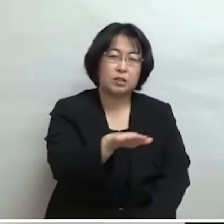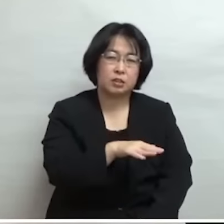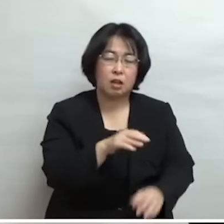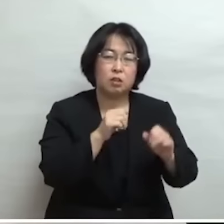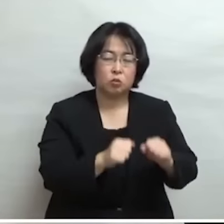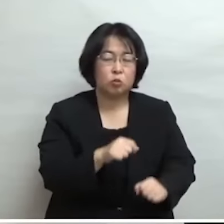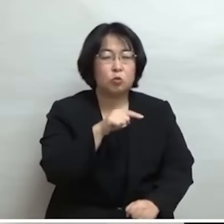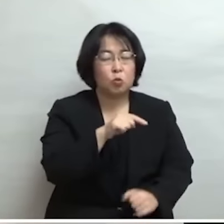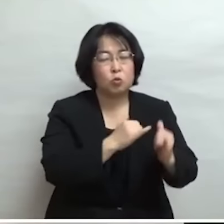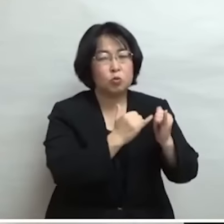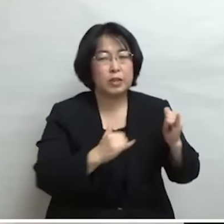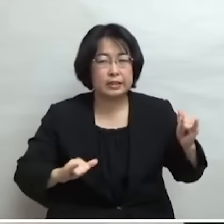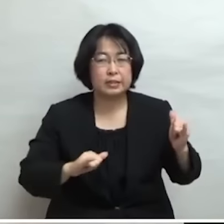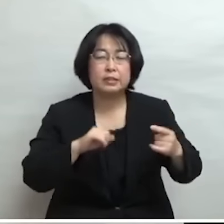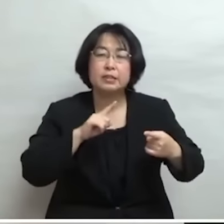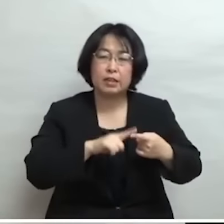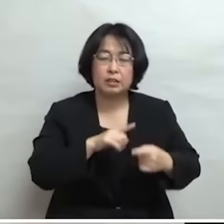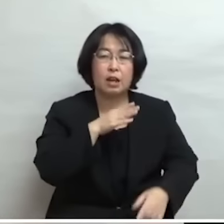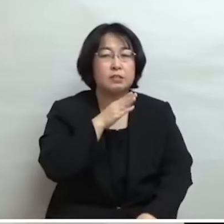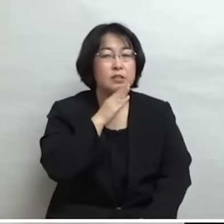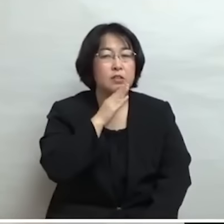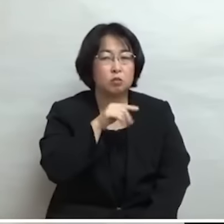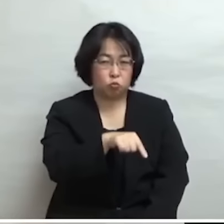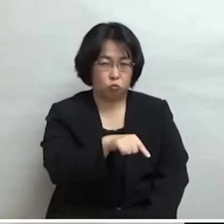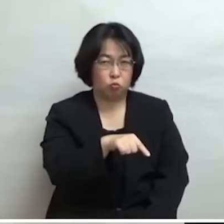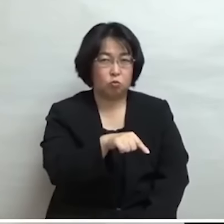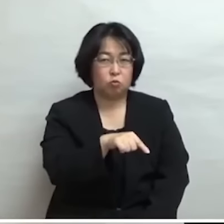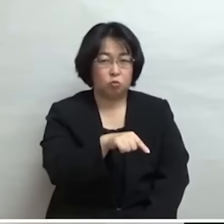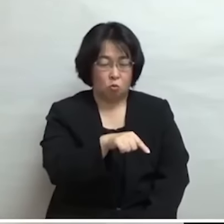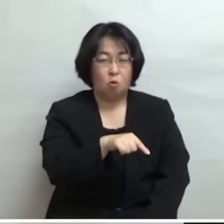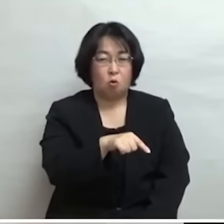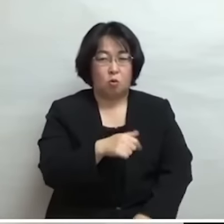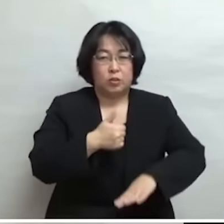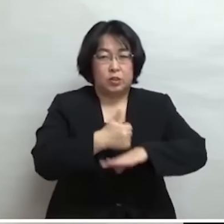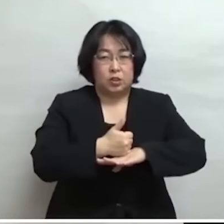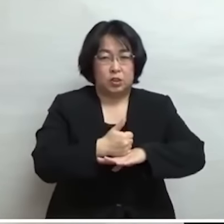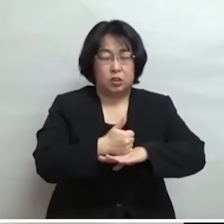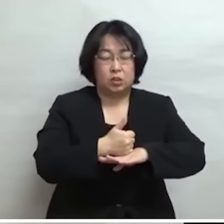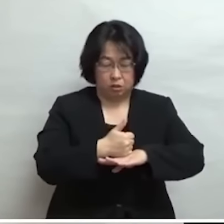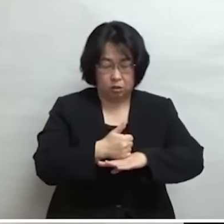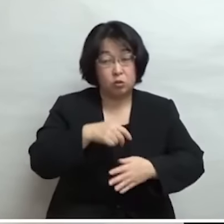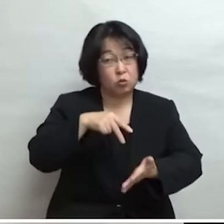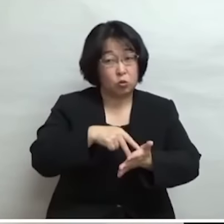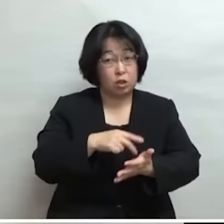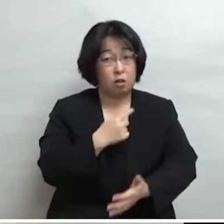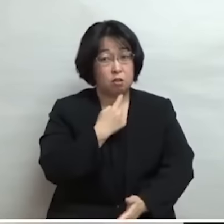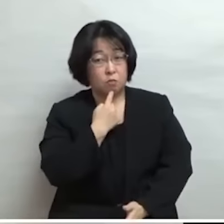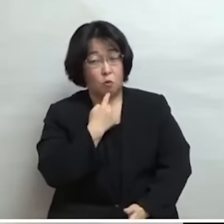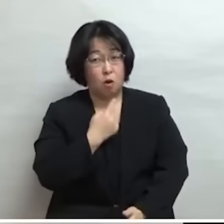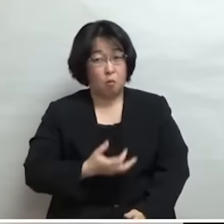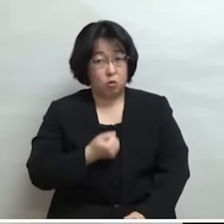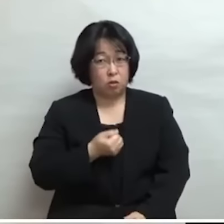史的な事実をに知事として、疑問をお持ちなんですか。